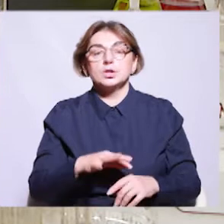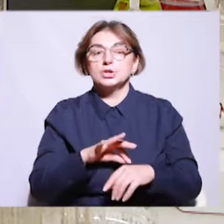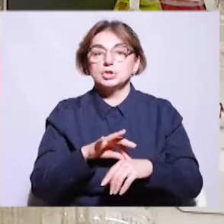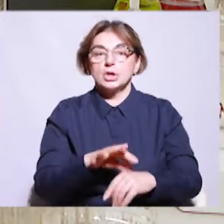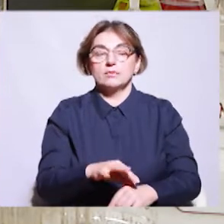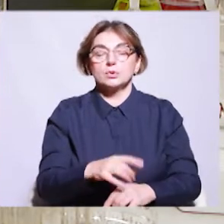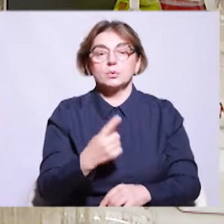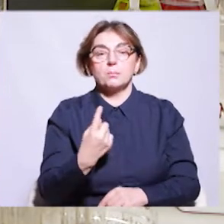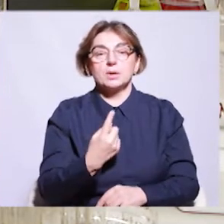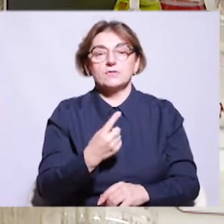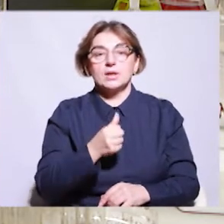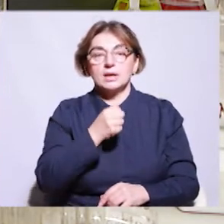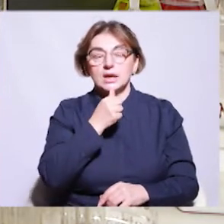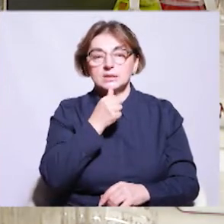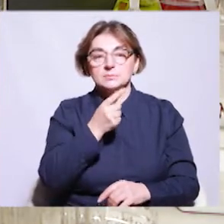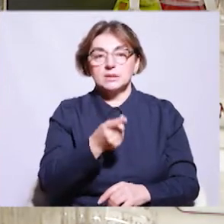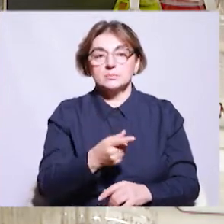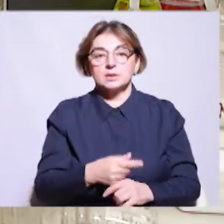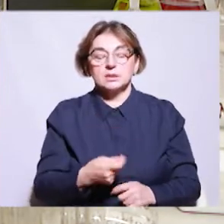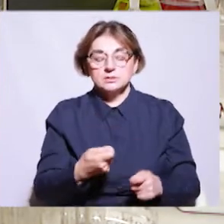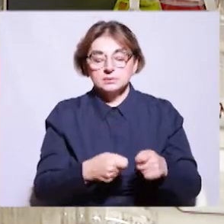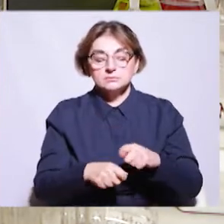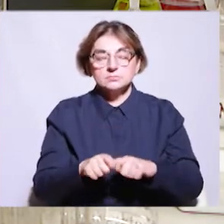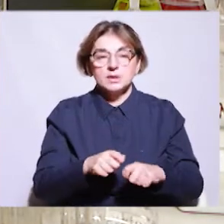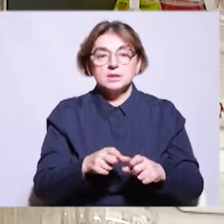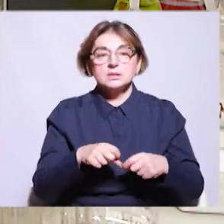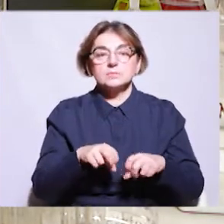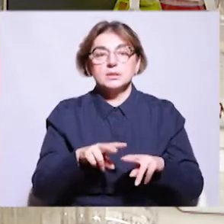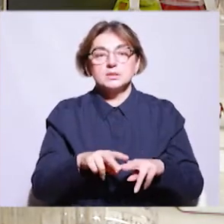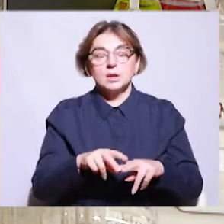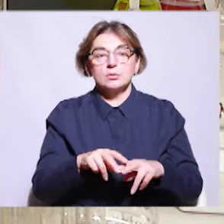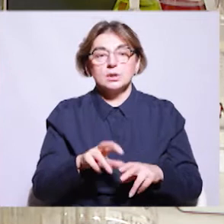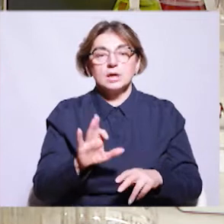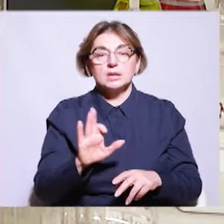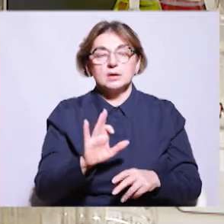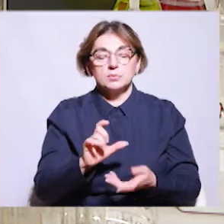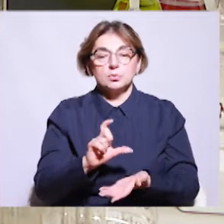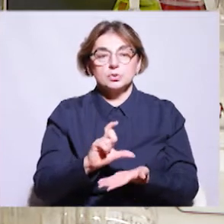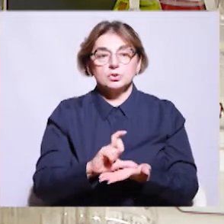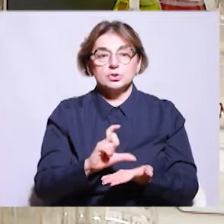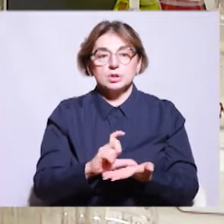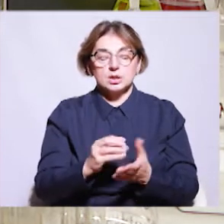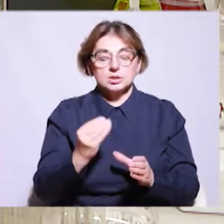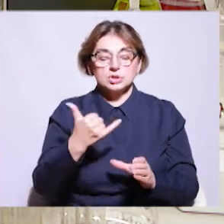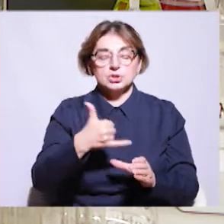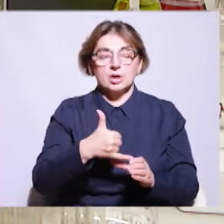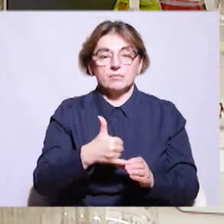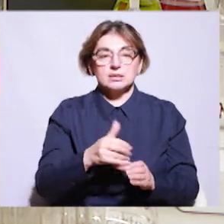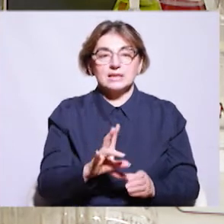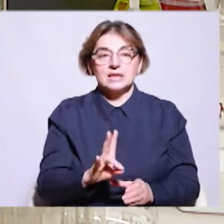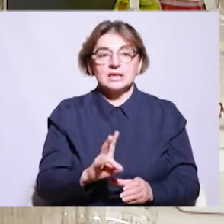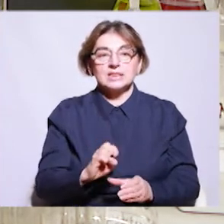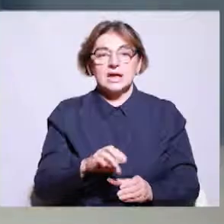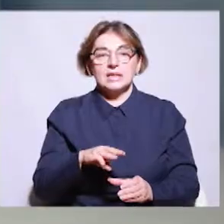ჩავატაროთ პირველი ექსპერიმენტი. მე ავიღებ ქიმიურ ჭიქას, რომელშიც მოვათავსებ ნატრიუმის ტუტის ხსნარს.